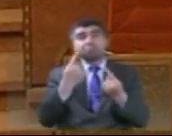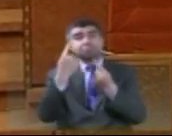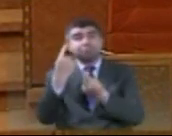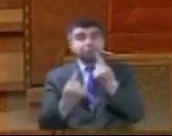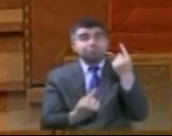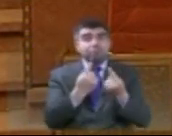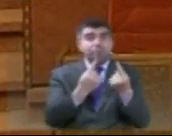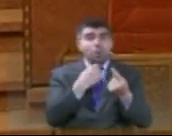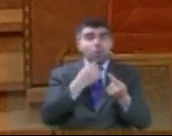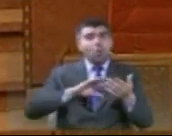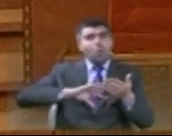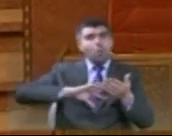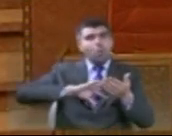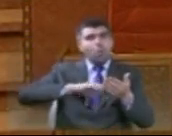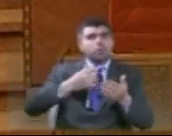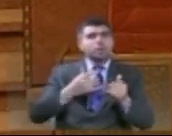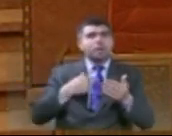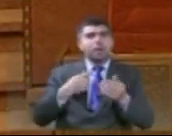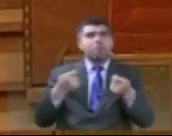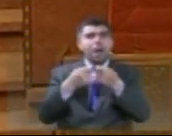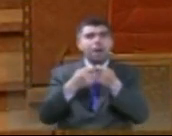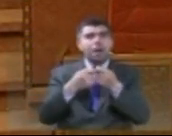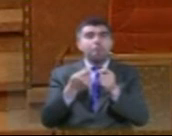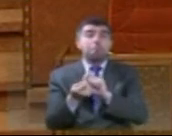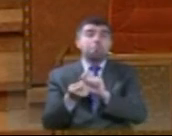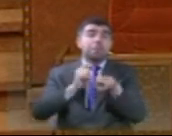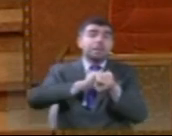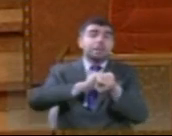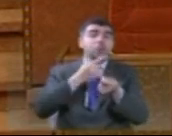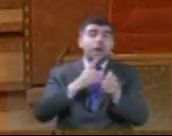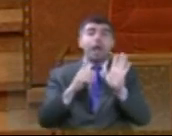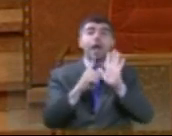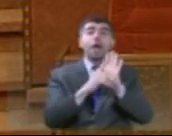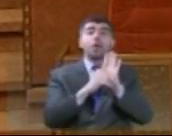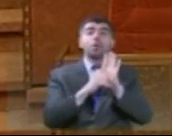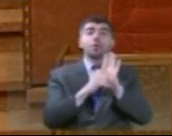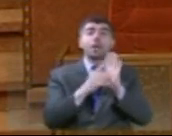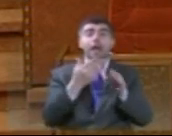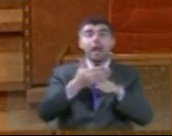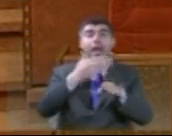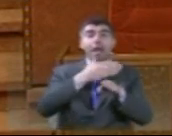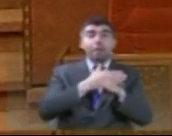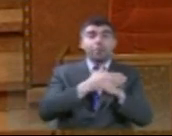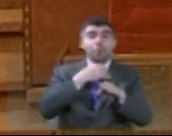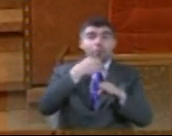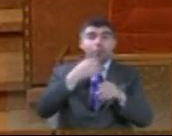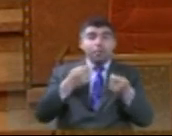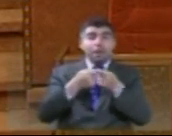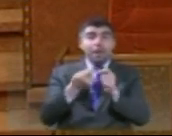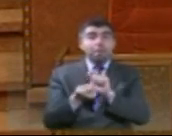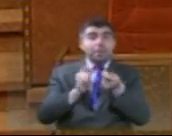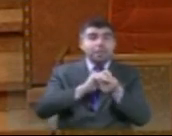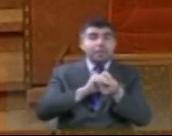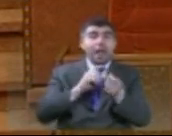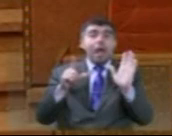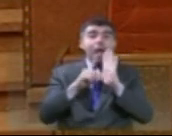غنديروا شي حاجه مقننه الا إذا تم تعديل البند اللي هو مدونة، وبالتالي نحن نقترح عليكم في المدونة التعديل اللي غادي يجي على